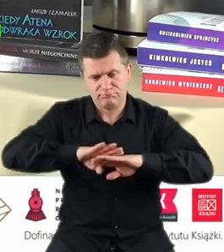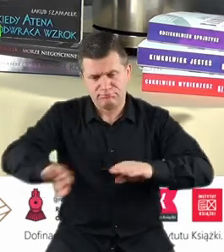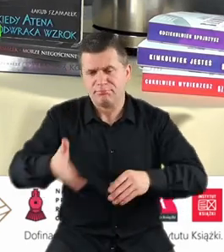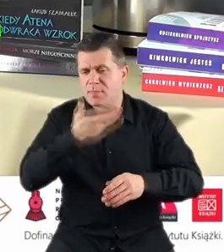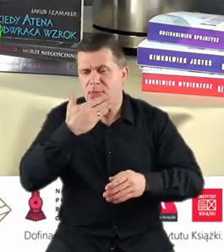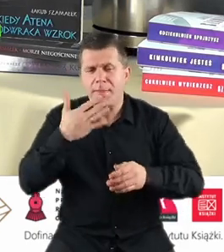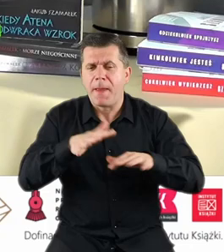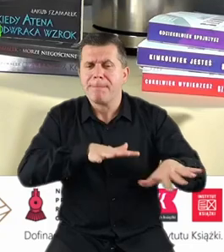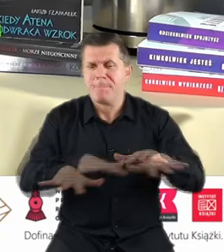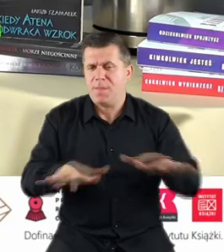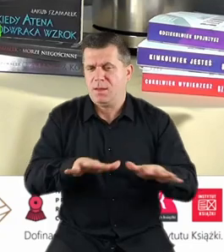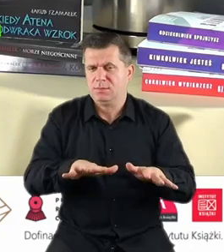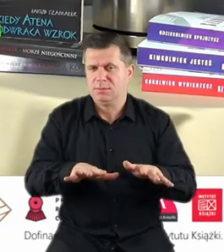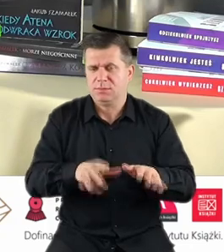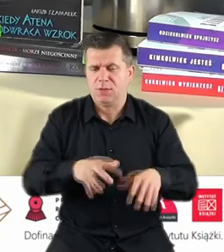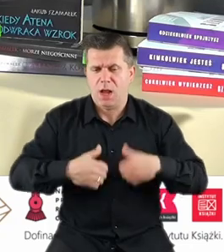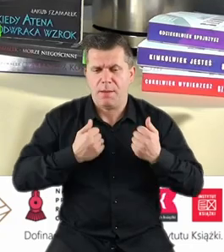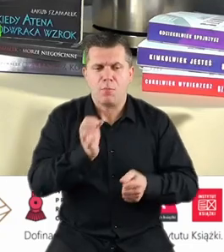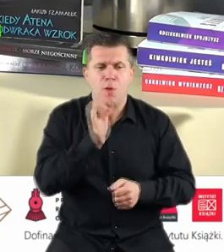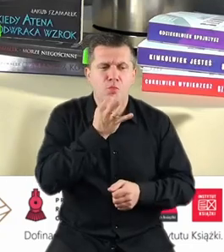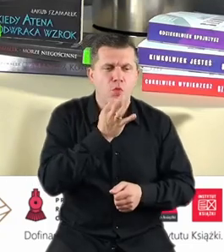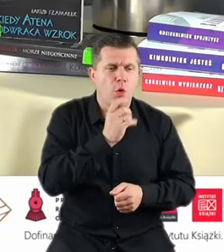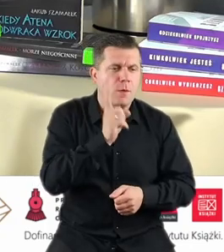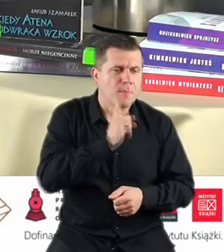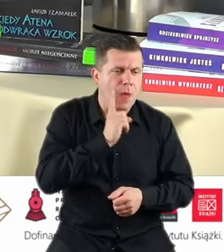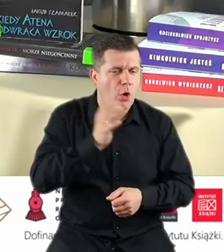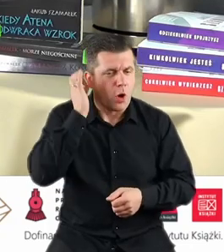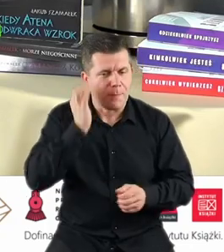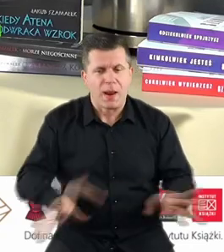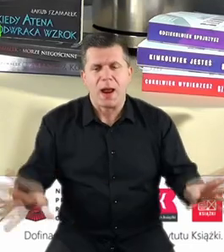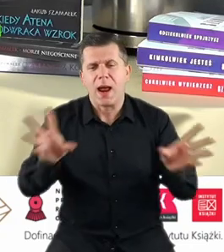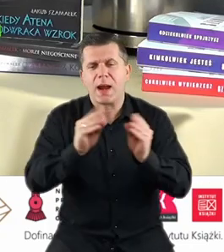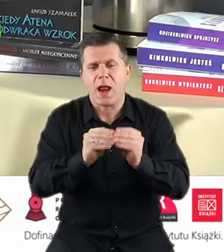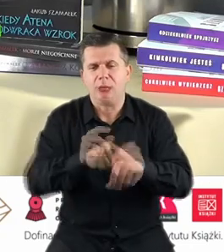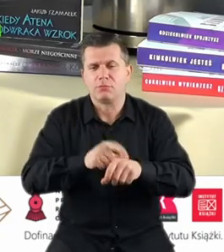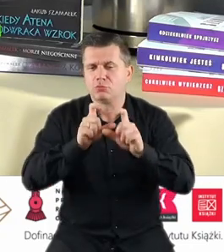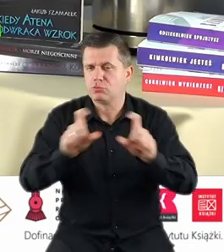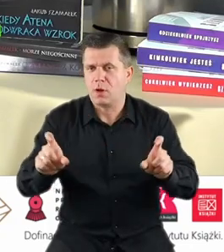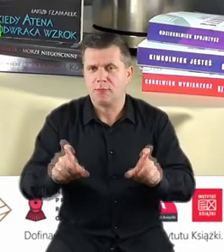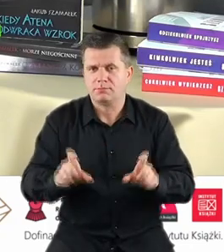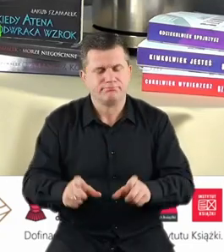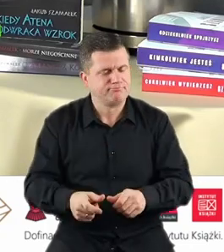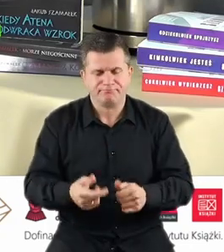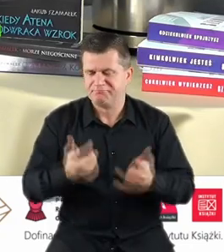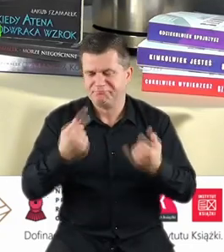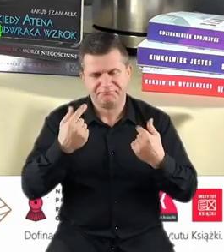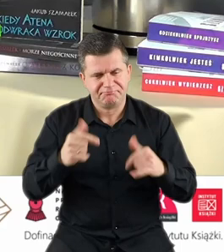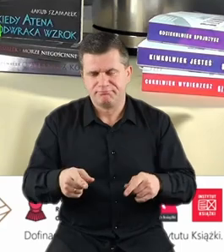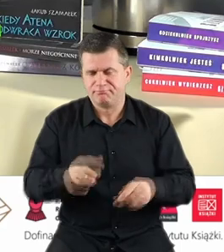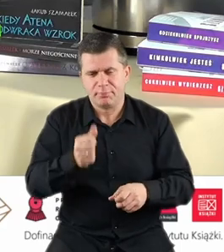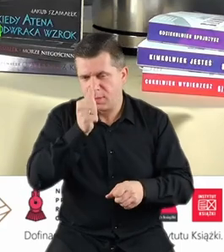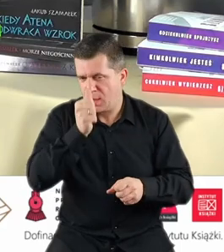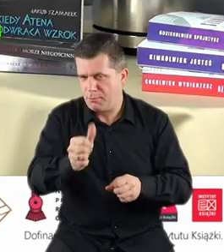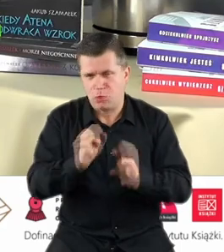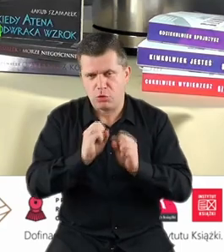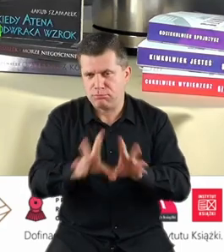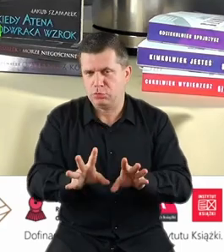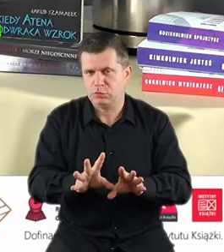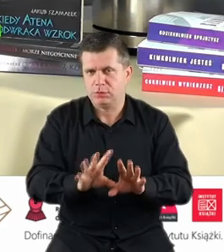nie było przestrzeni na to, żeby młodzi mężczyźni i kobiety spędzali razem czas, to było absolutnie w Atenach przynajmniej